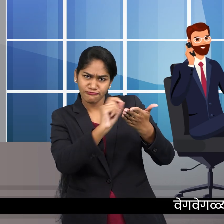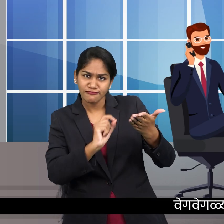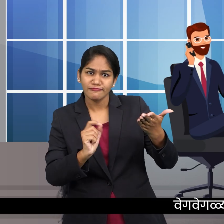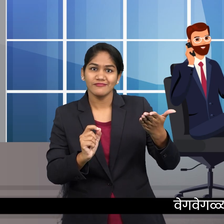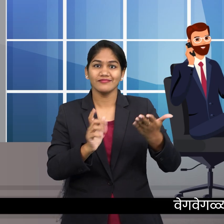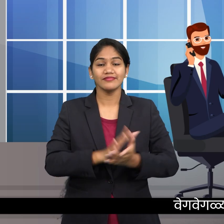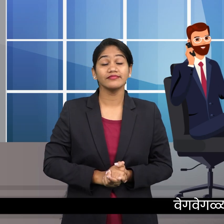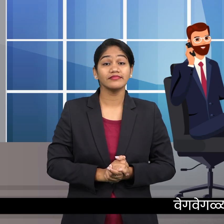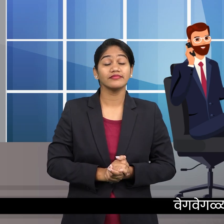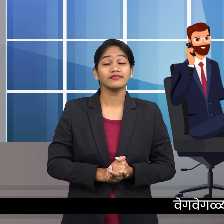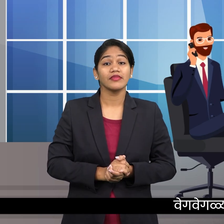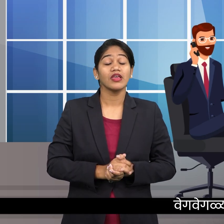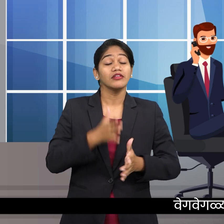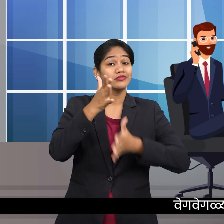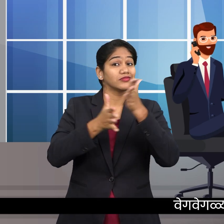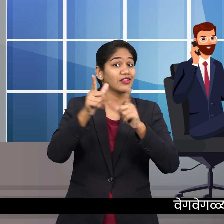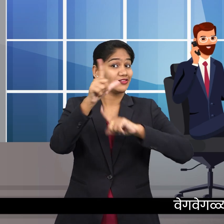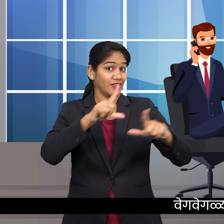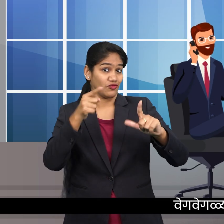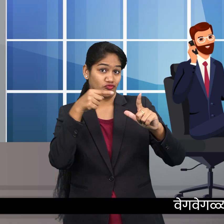वेगवेगळ्या पद्धतींचा शोध घ्या.